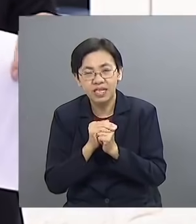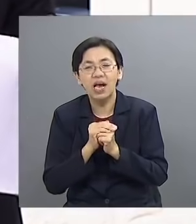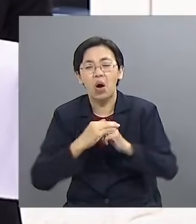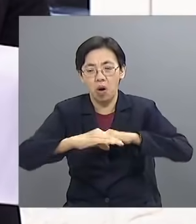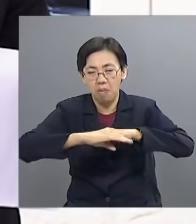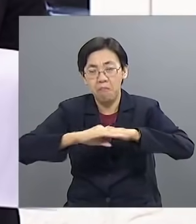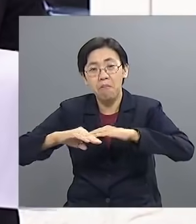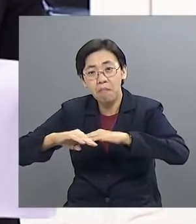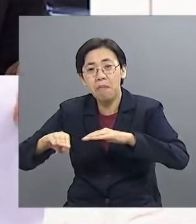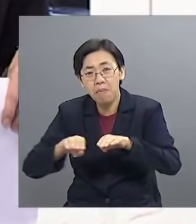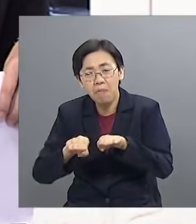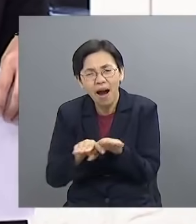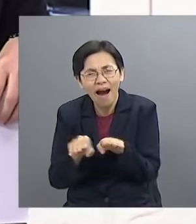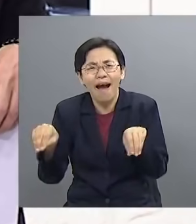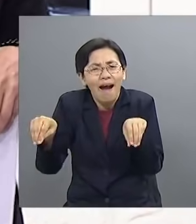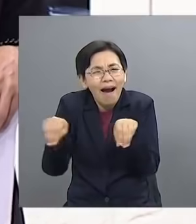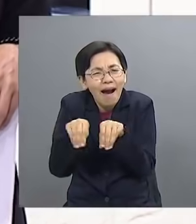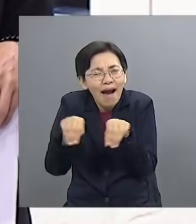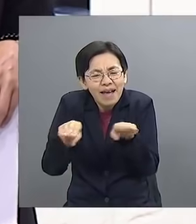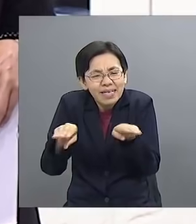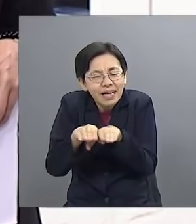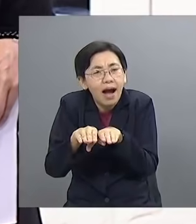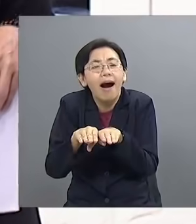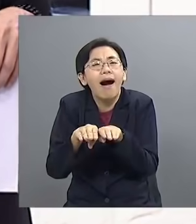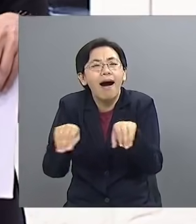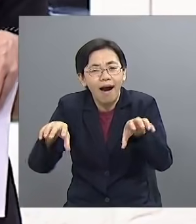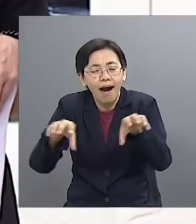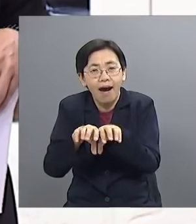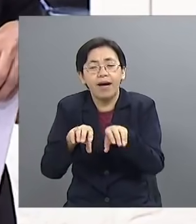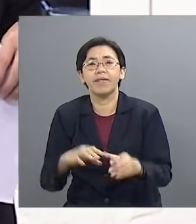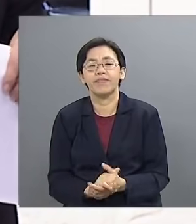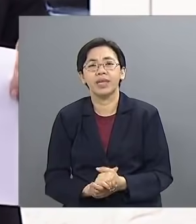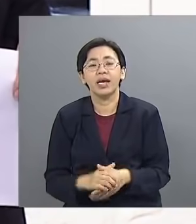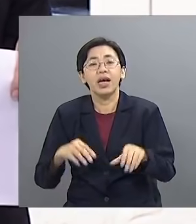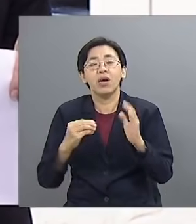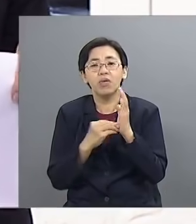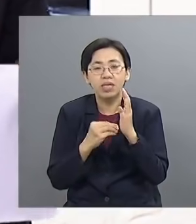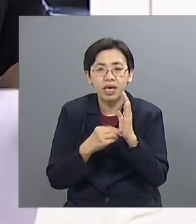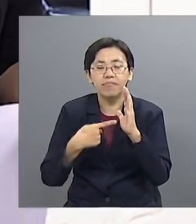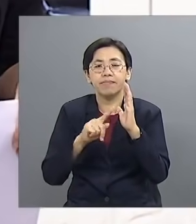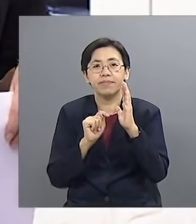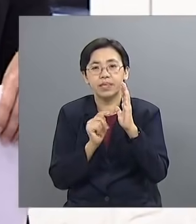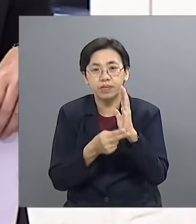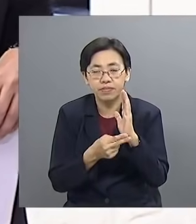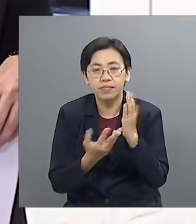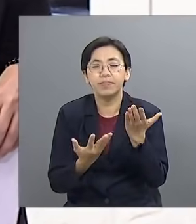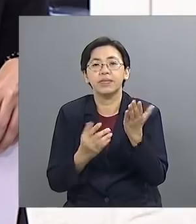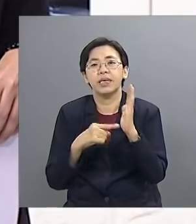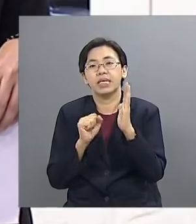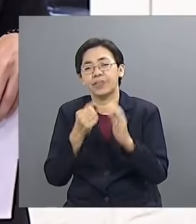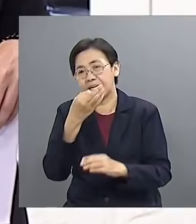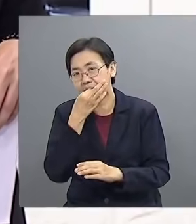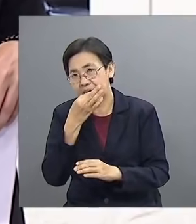ที่มีการควบคุมสูงสุดเนาะไม่ว่าจะเป็นกรุงเทพปทุมธานีนะคะหรือว่าสมุทรสาครเป็นต้นเนี่ยนะคะเ